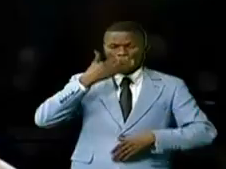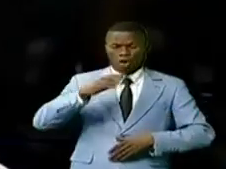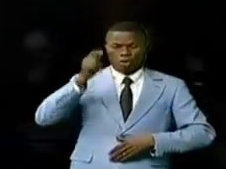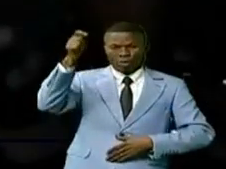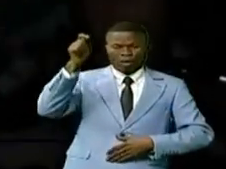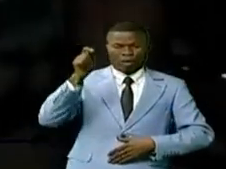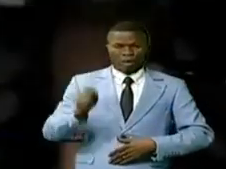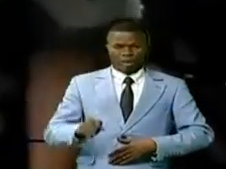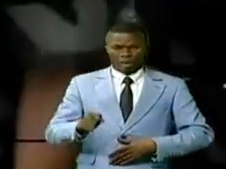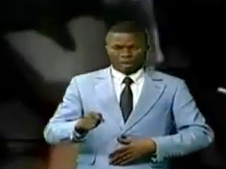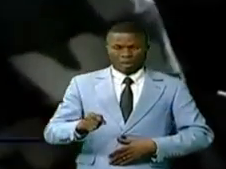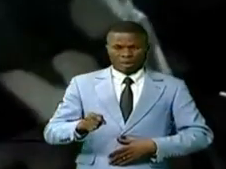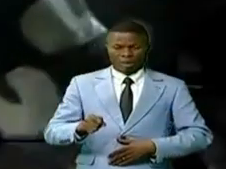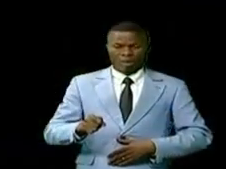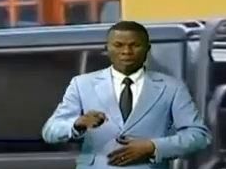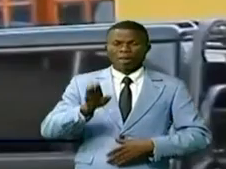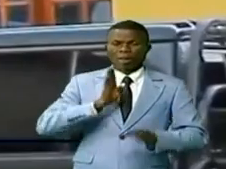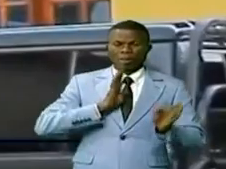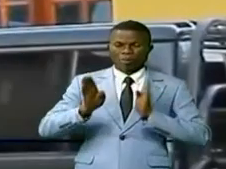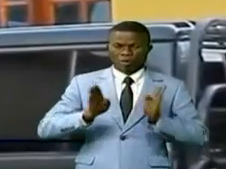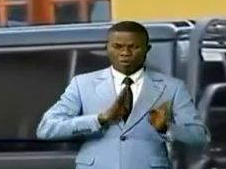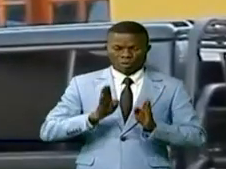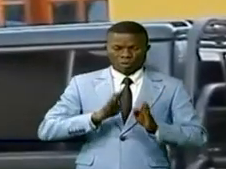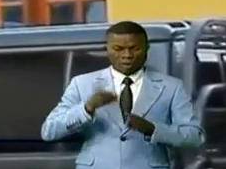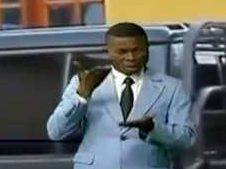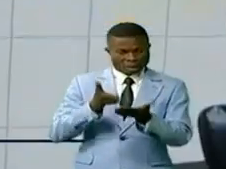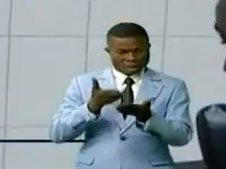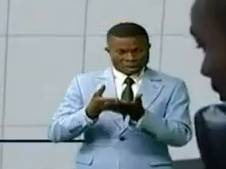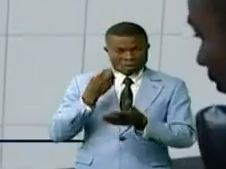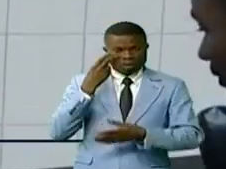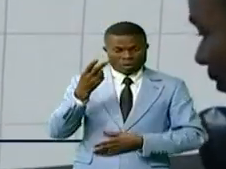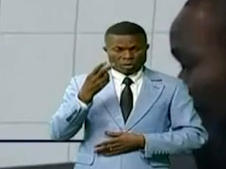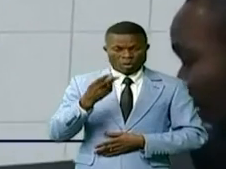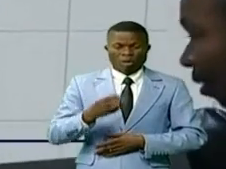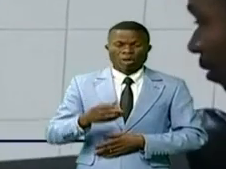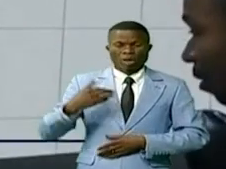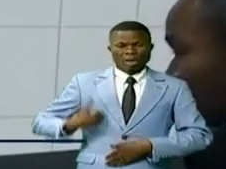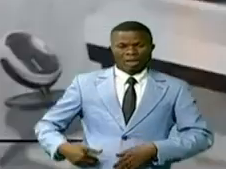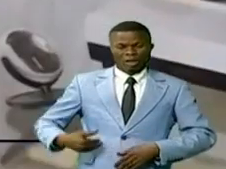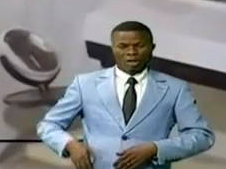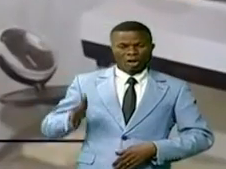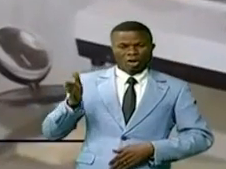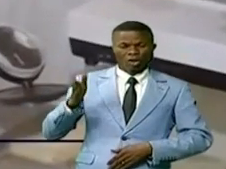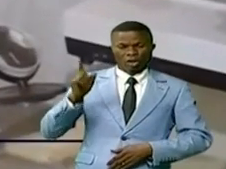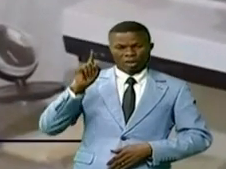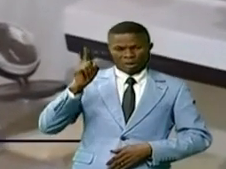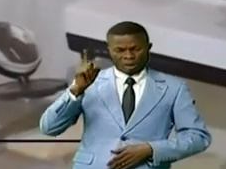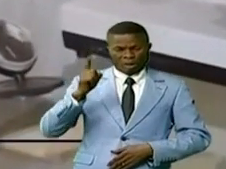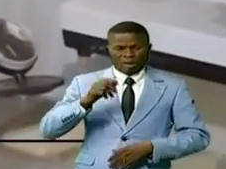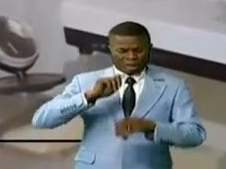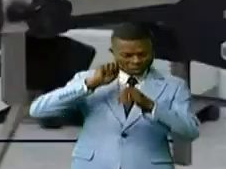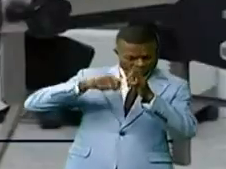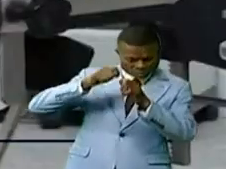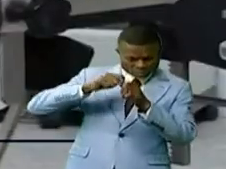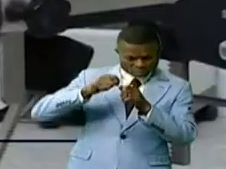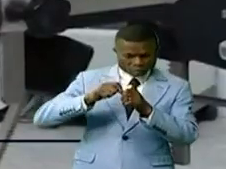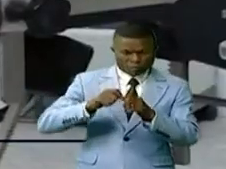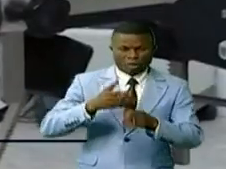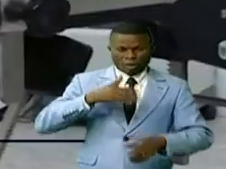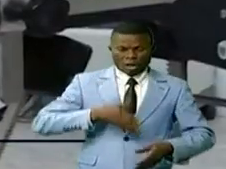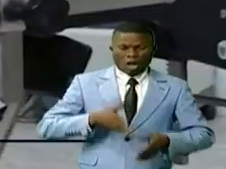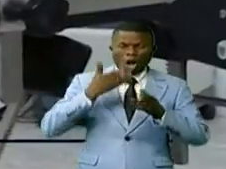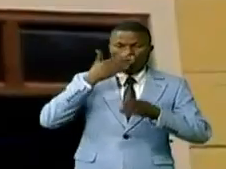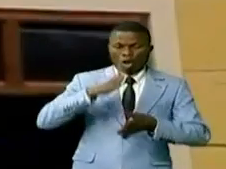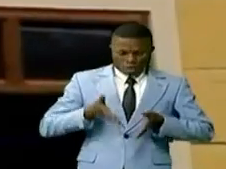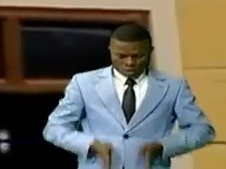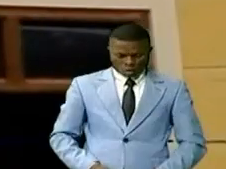militaire de garnison des Beni, constitué essentiellement d'un bloc opératoire, d'un laboratoire, d'une maternité, d'un